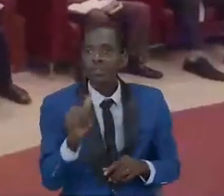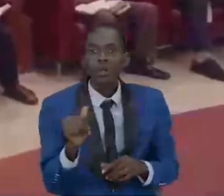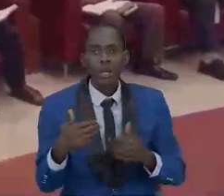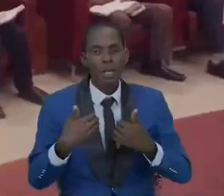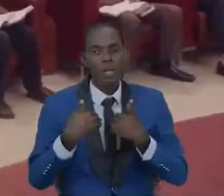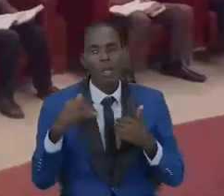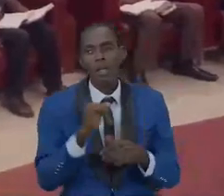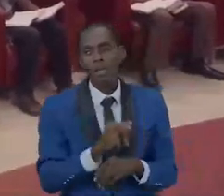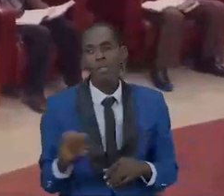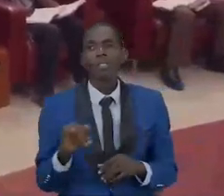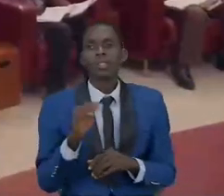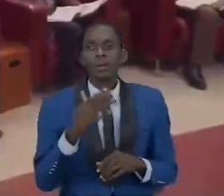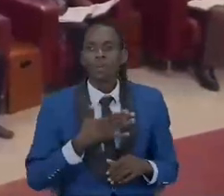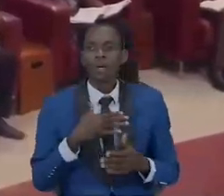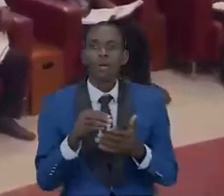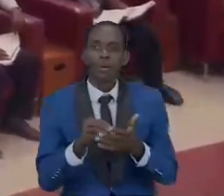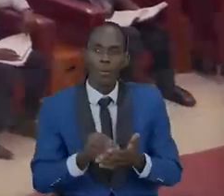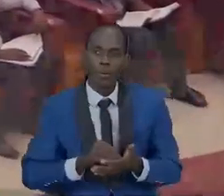ma justice